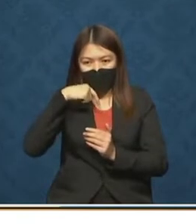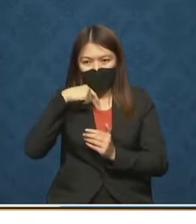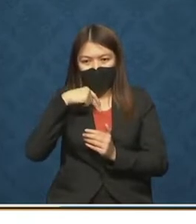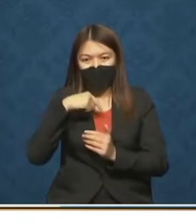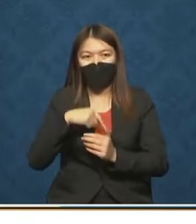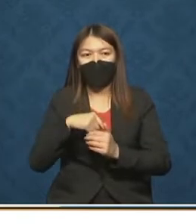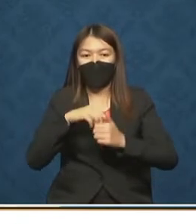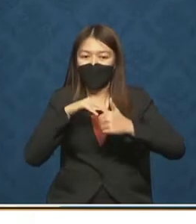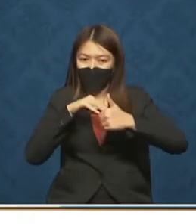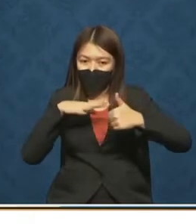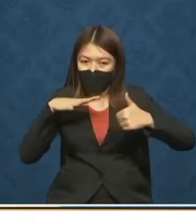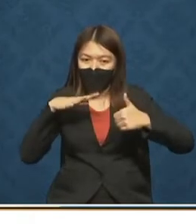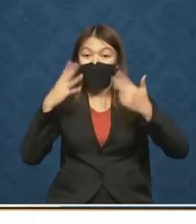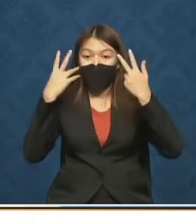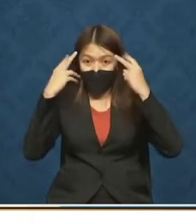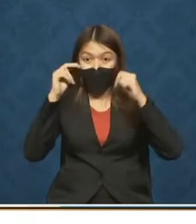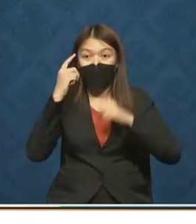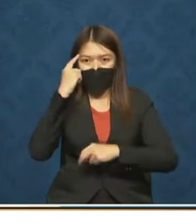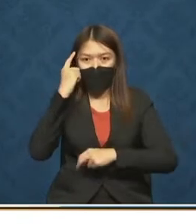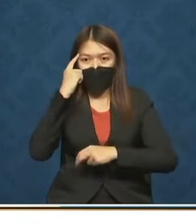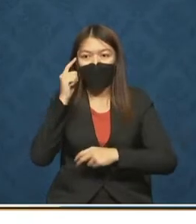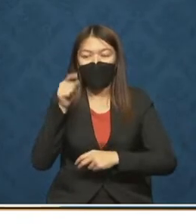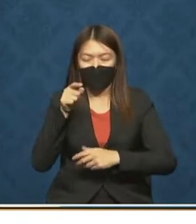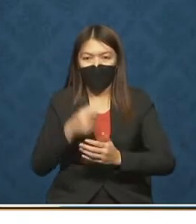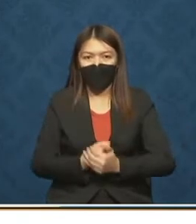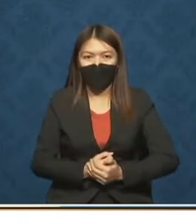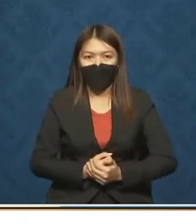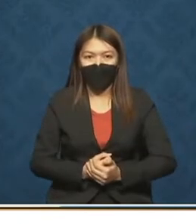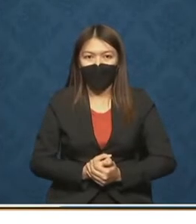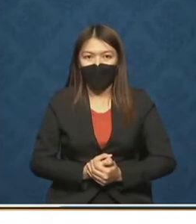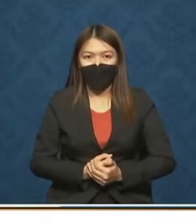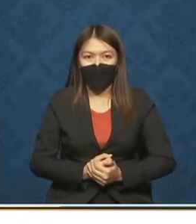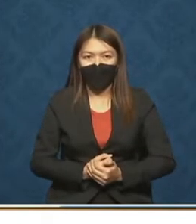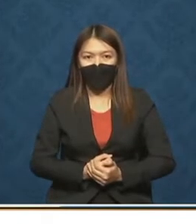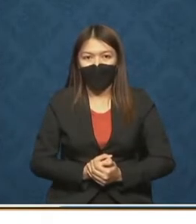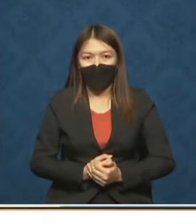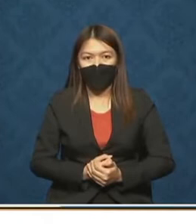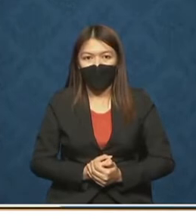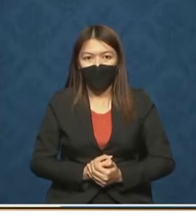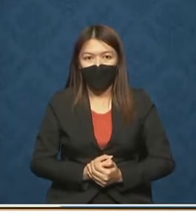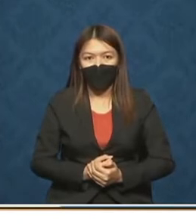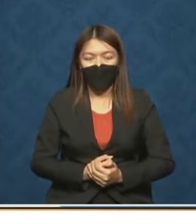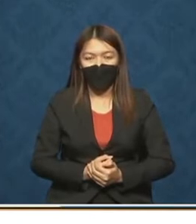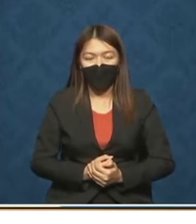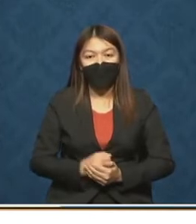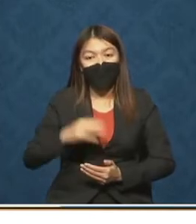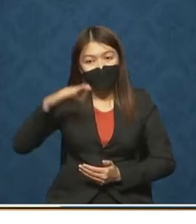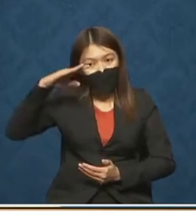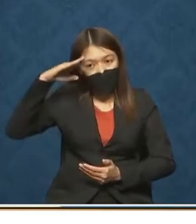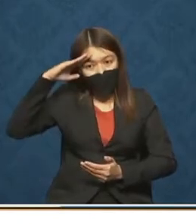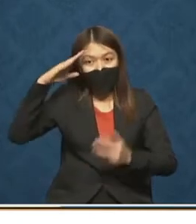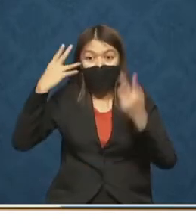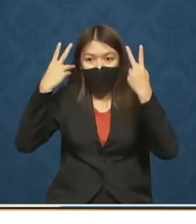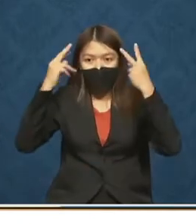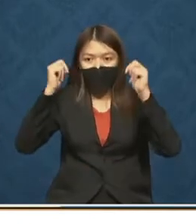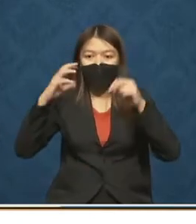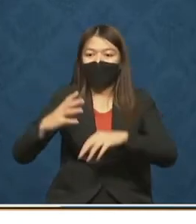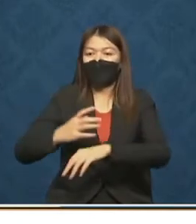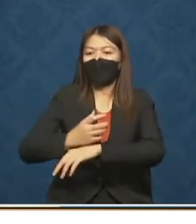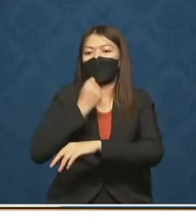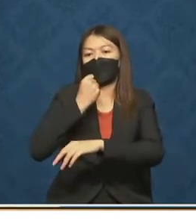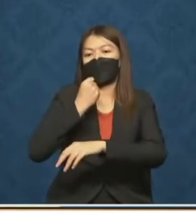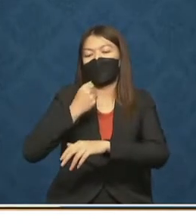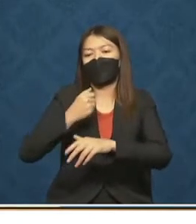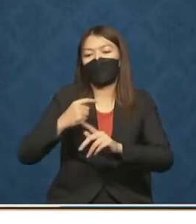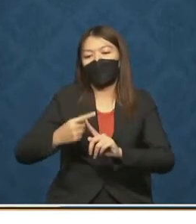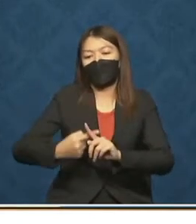ประเทศย่อมรู้ดีค่ะ คนเองประยุธจรร้ชาย dus หลนาจของประชาชนปฤทวติรฐปหาต